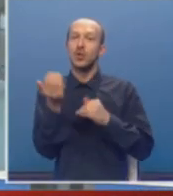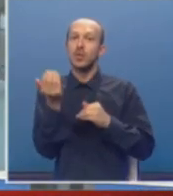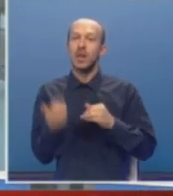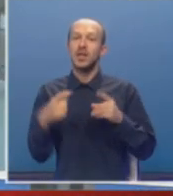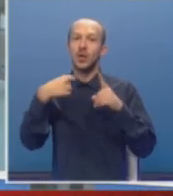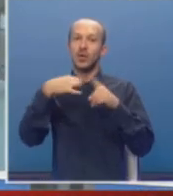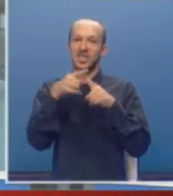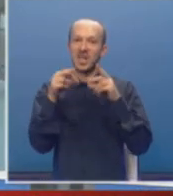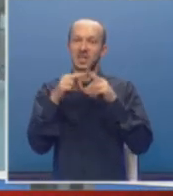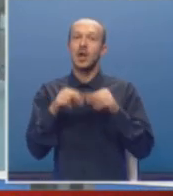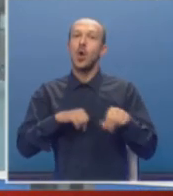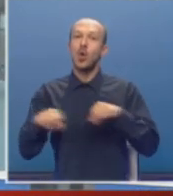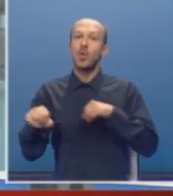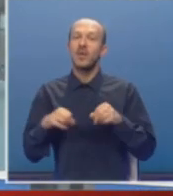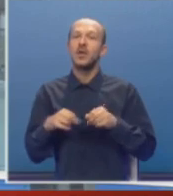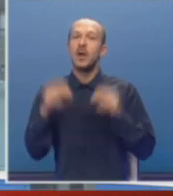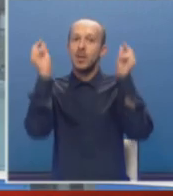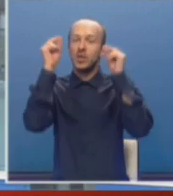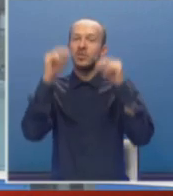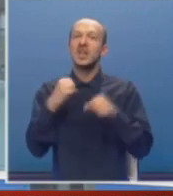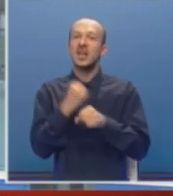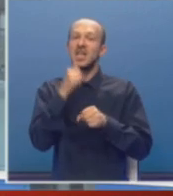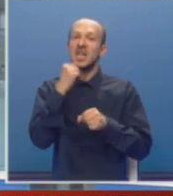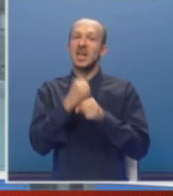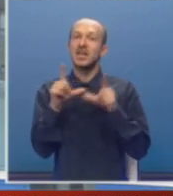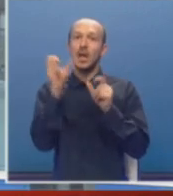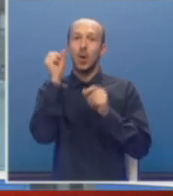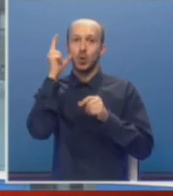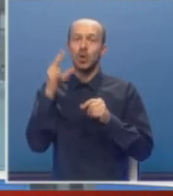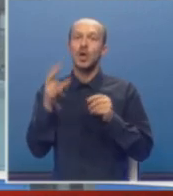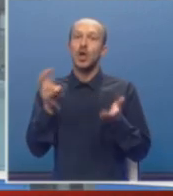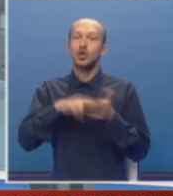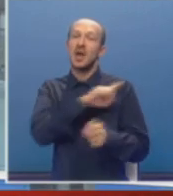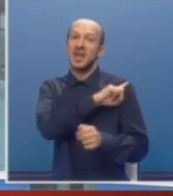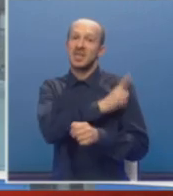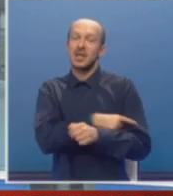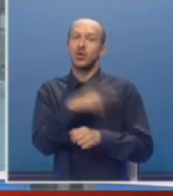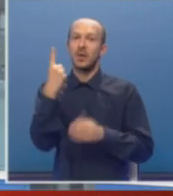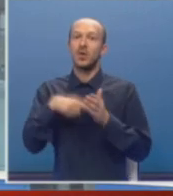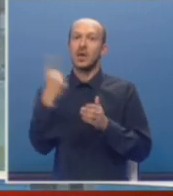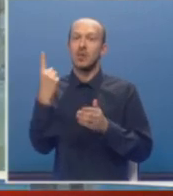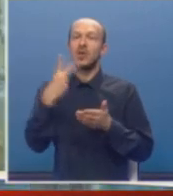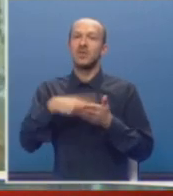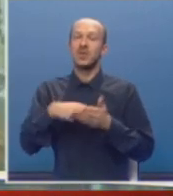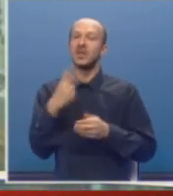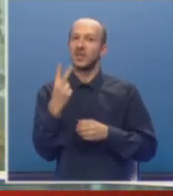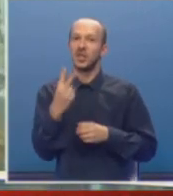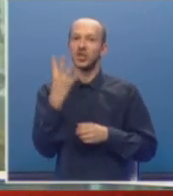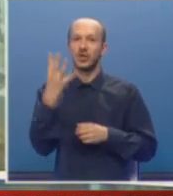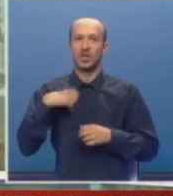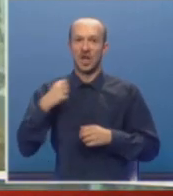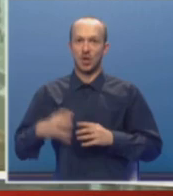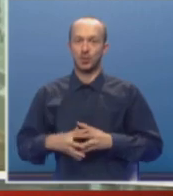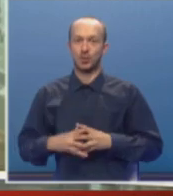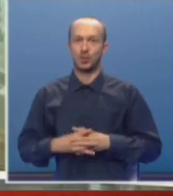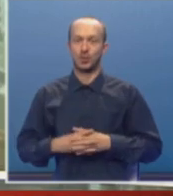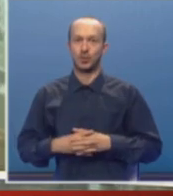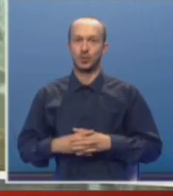platnih koeficijenata upravi za prosvetne radnike i radnike u kulturi stupa na snagu 1. januara 2024. godine.